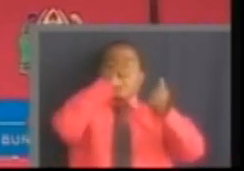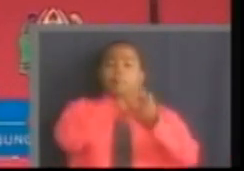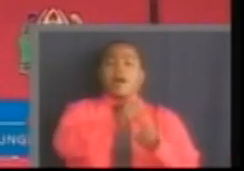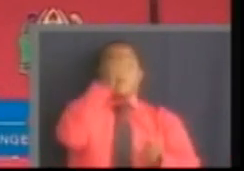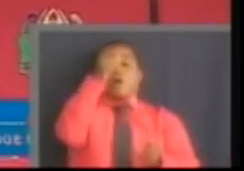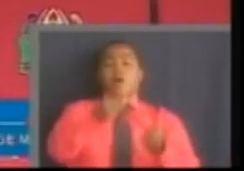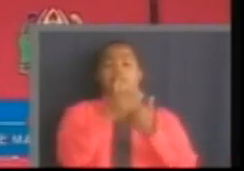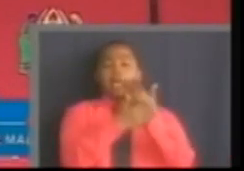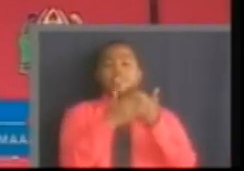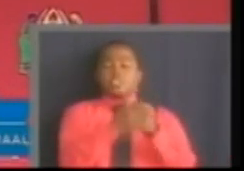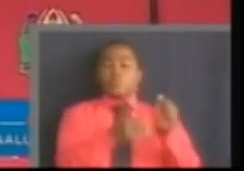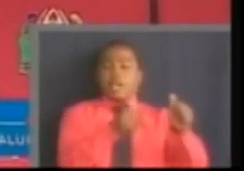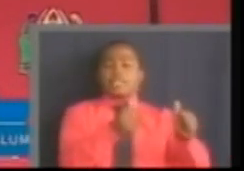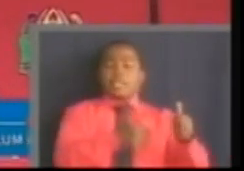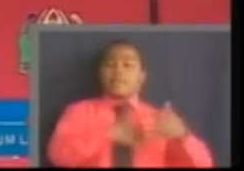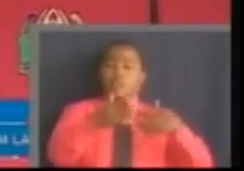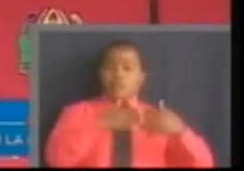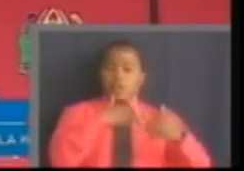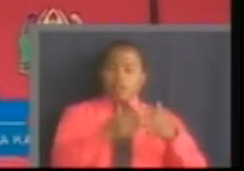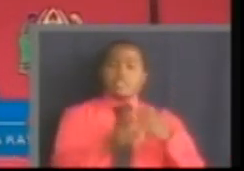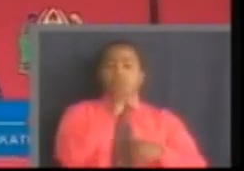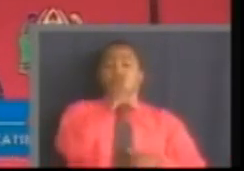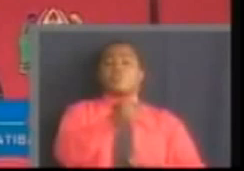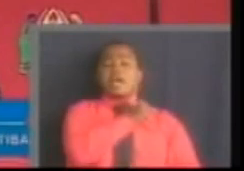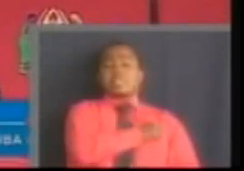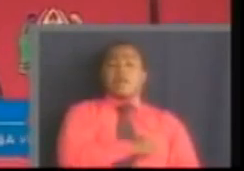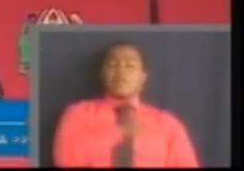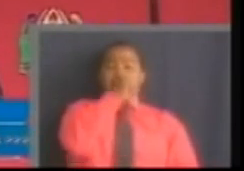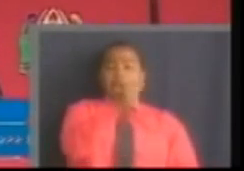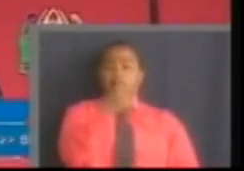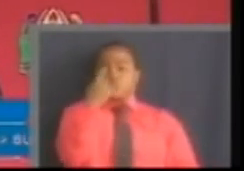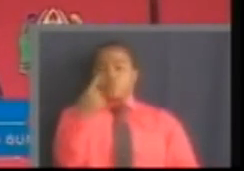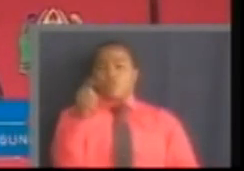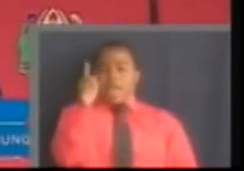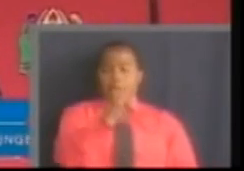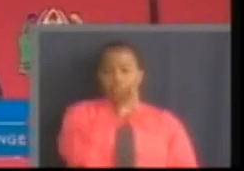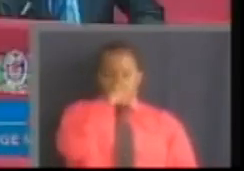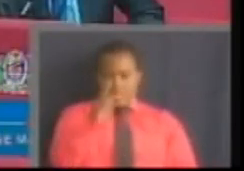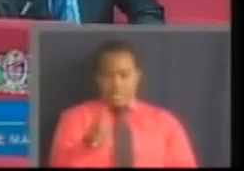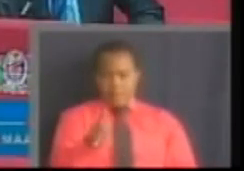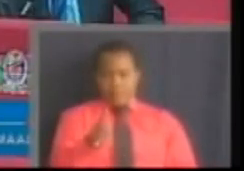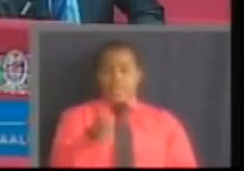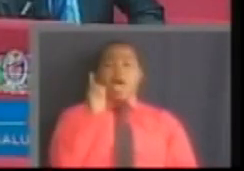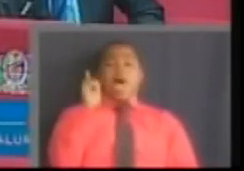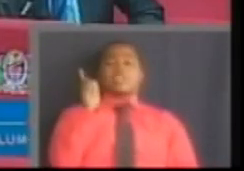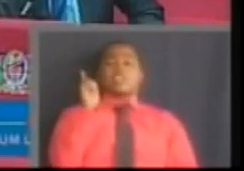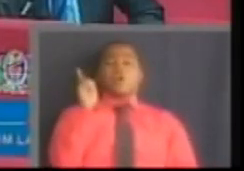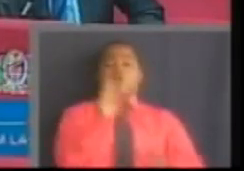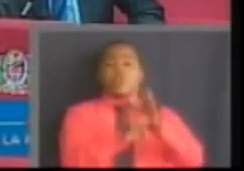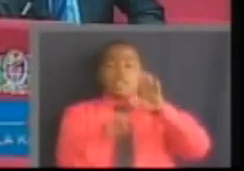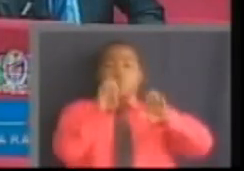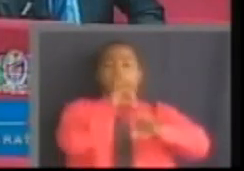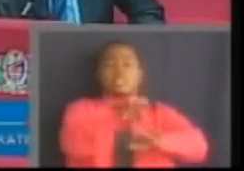tuyafanye. Iko tabia ya mtu mmoja akikosea akionywa na mwenyekiti, kundi